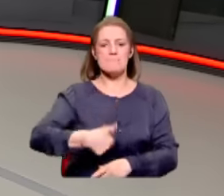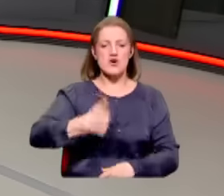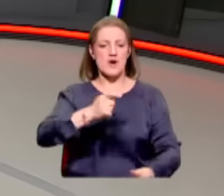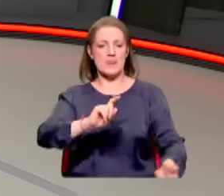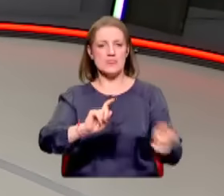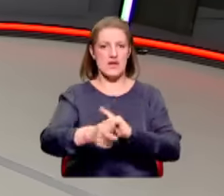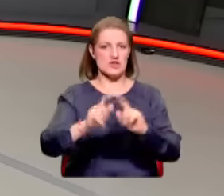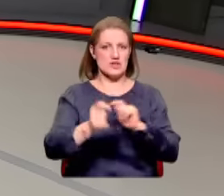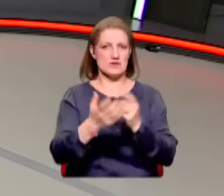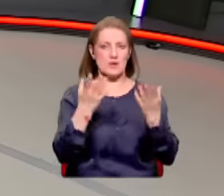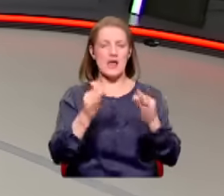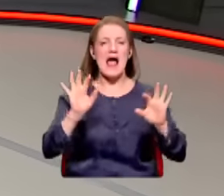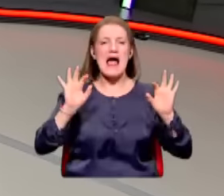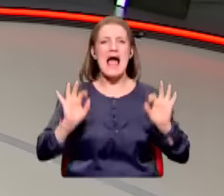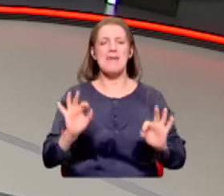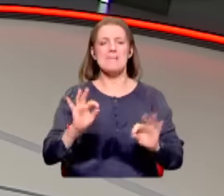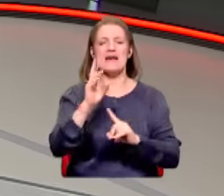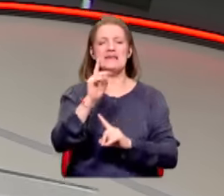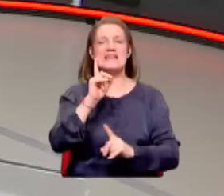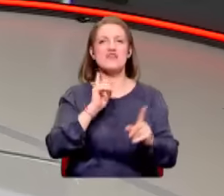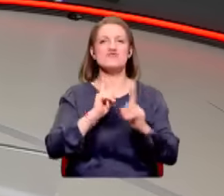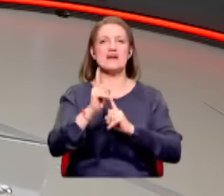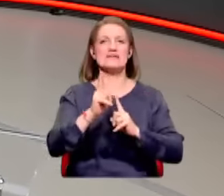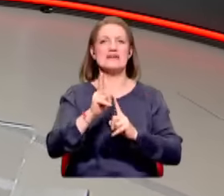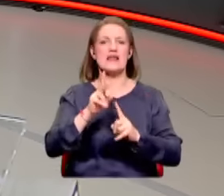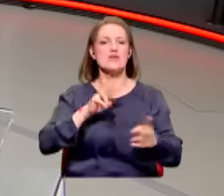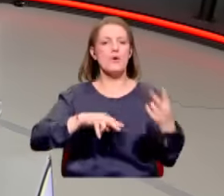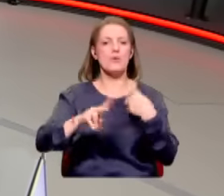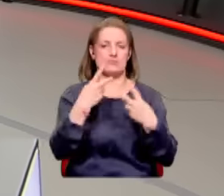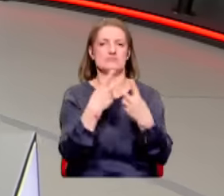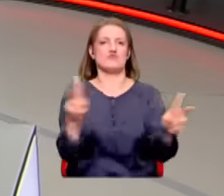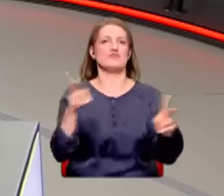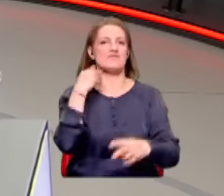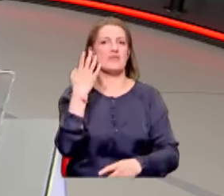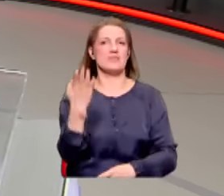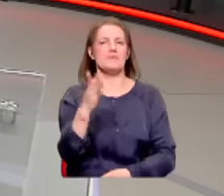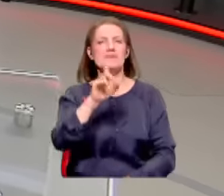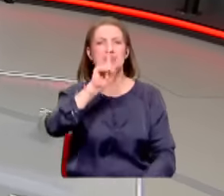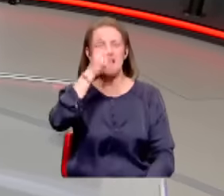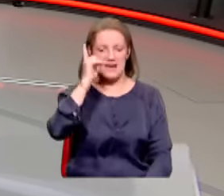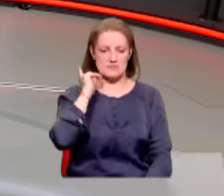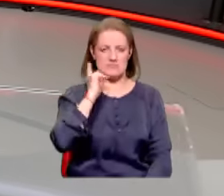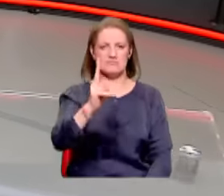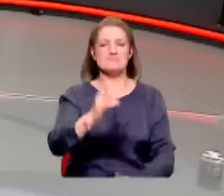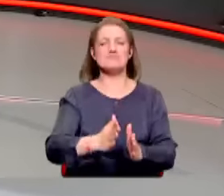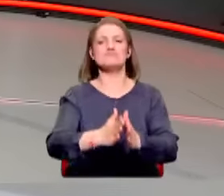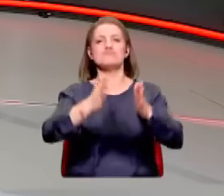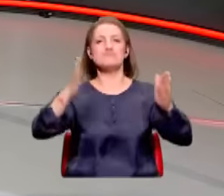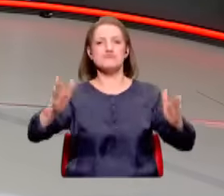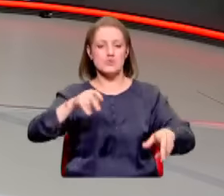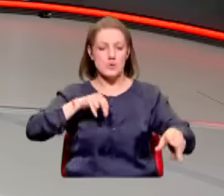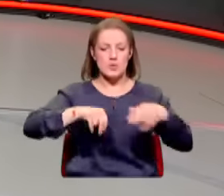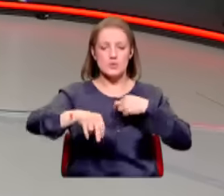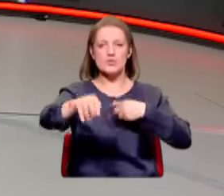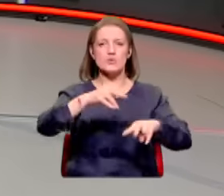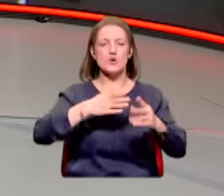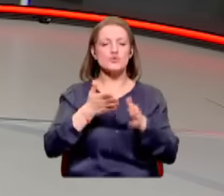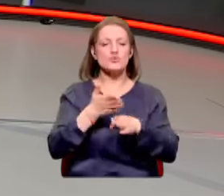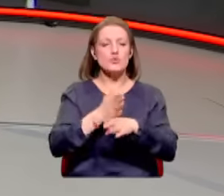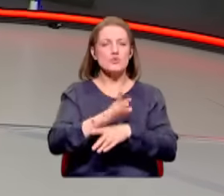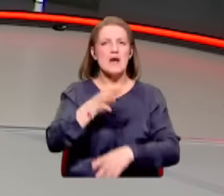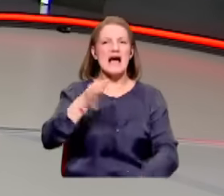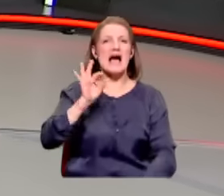yaşandı, derhal İstiklal Caddesi'ni trafiğe açın efendim. Tek şerit, geniş kaldırımlar, doğru düz